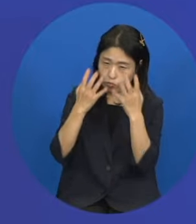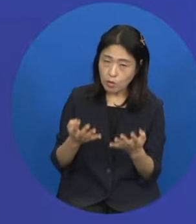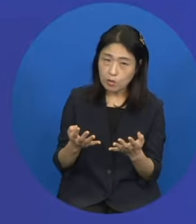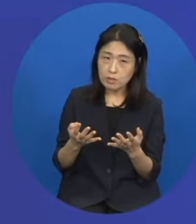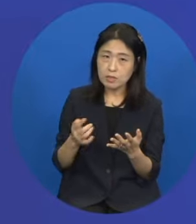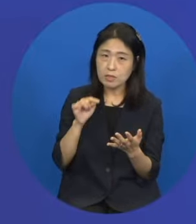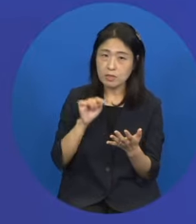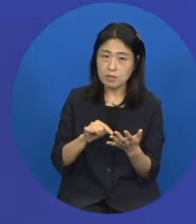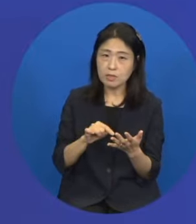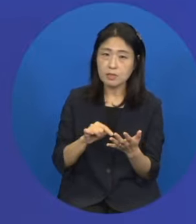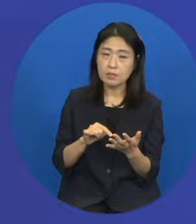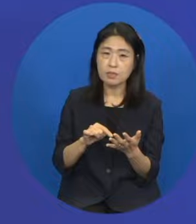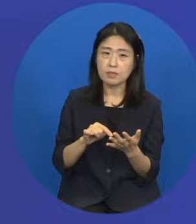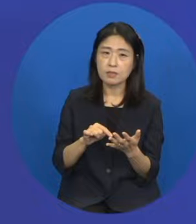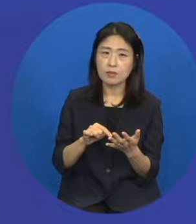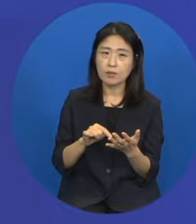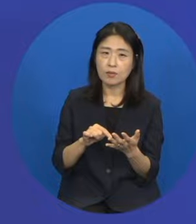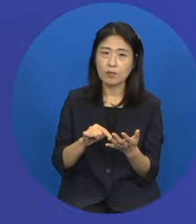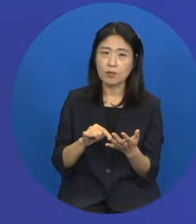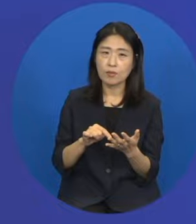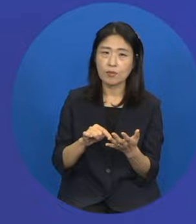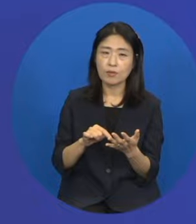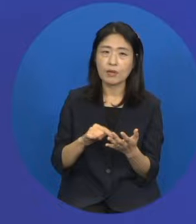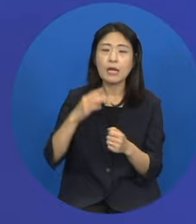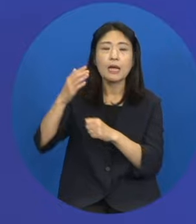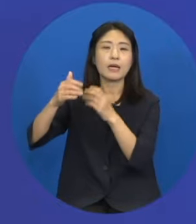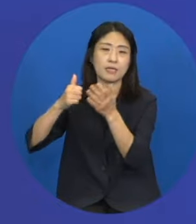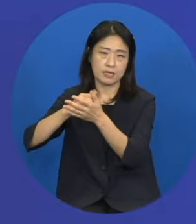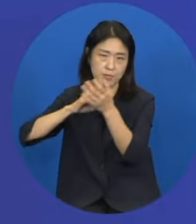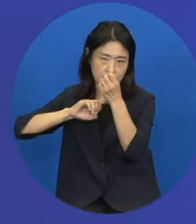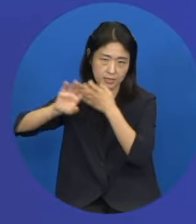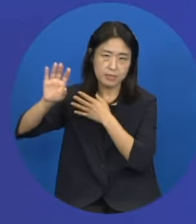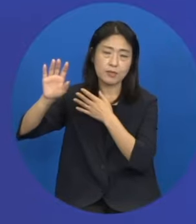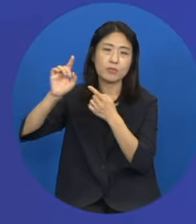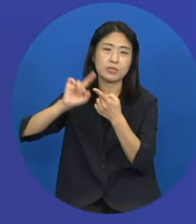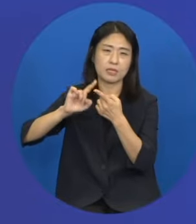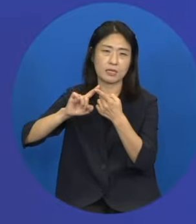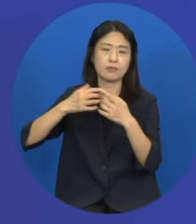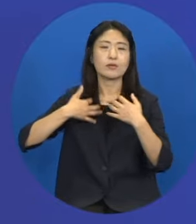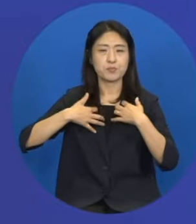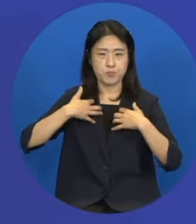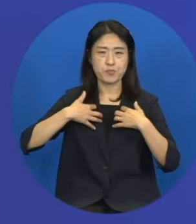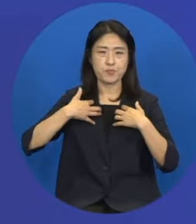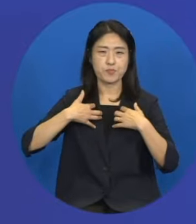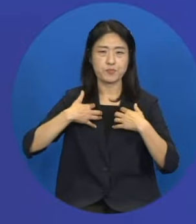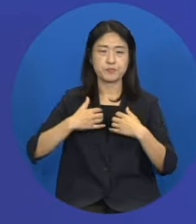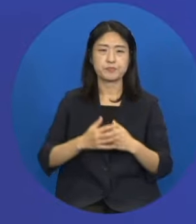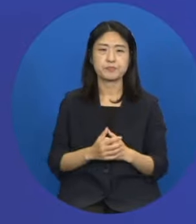뛰어넘 역사이긴 했지만 그래도 하나님께서 응답하셨구나 이제 기뻐하게 되는 것이죠.